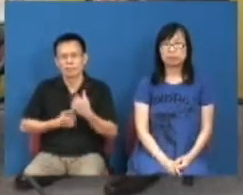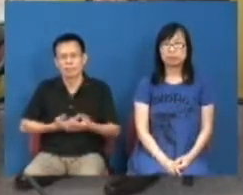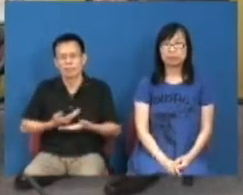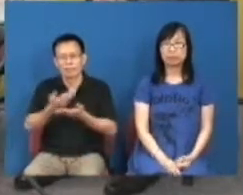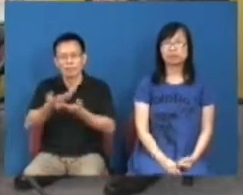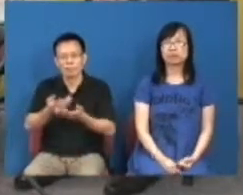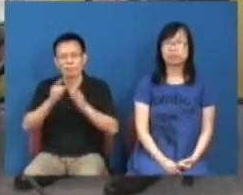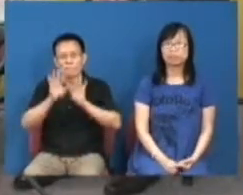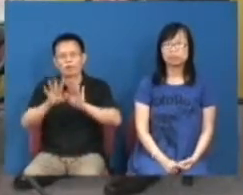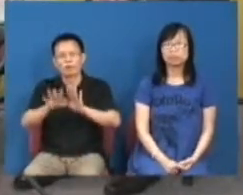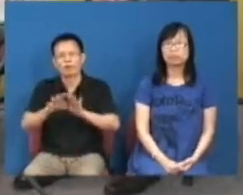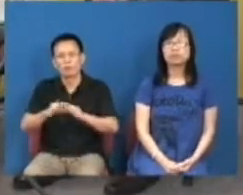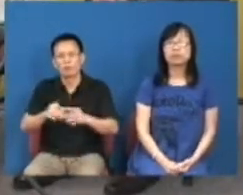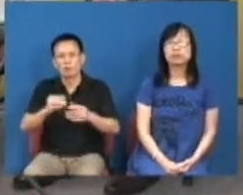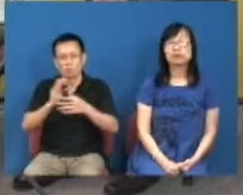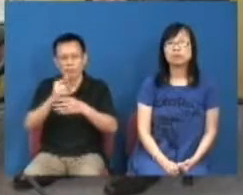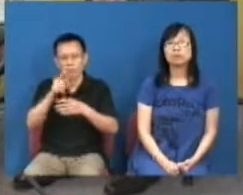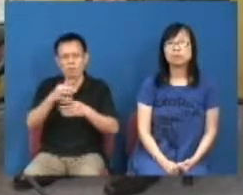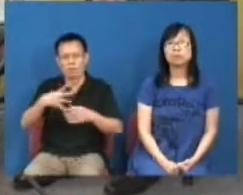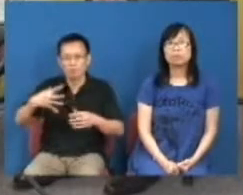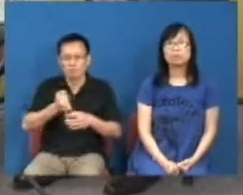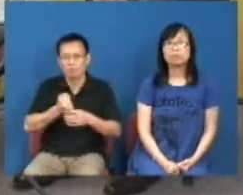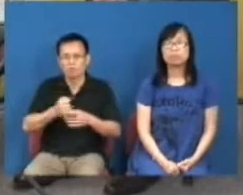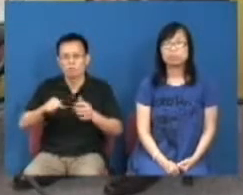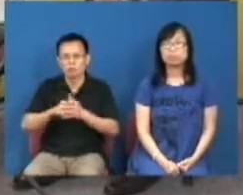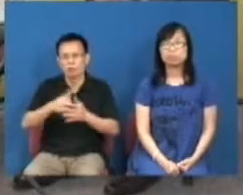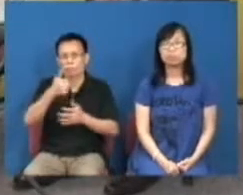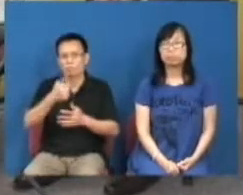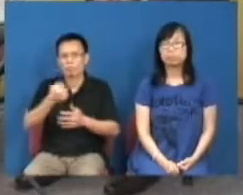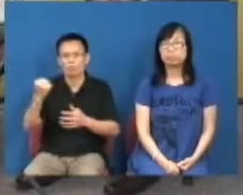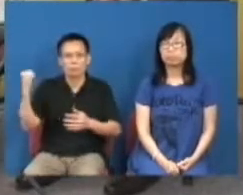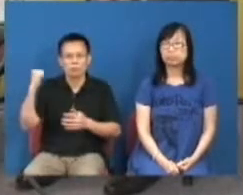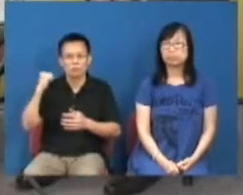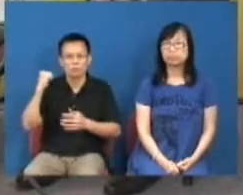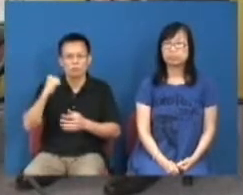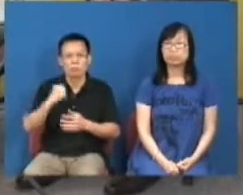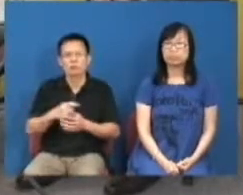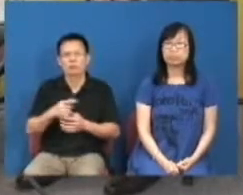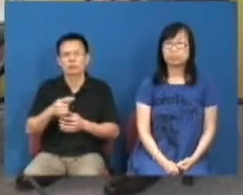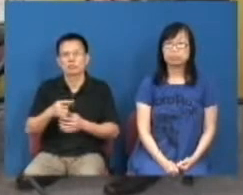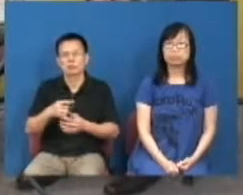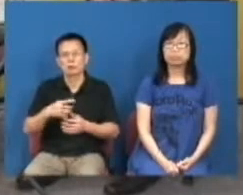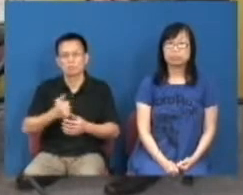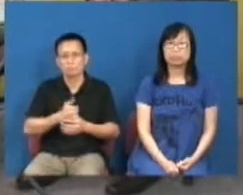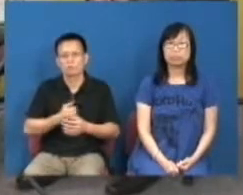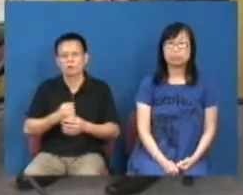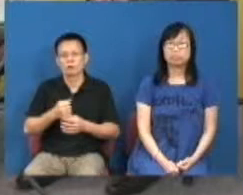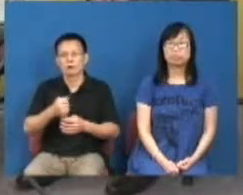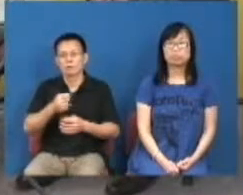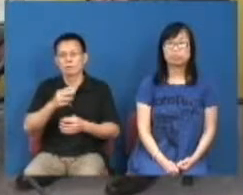務，為你爭取你最佳嘅權益啫。咁我又覺得如果佢哋